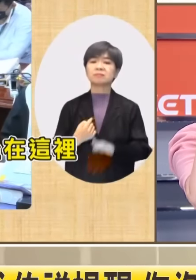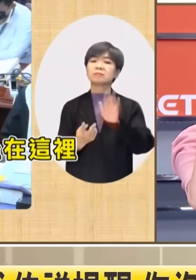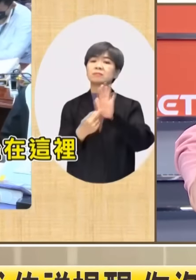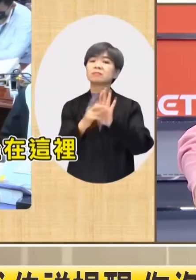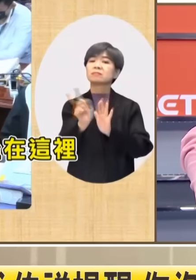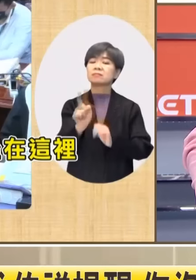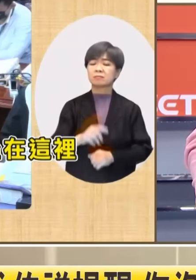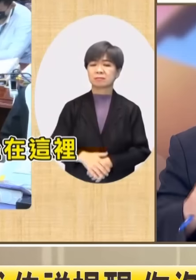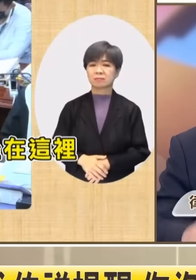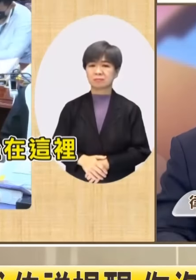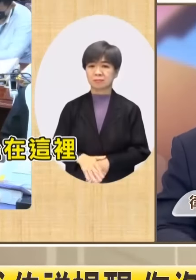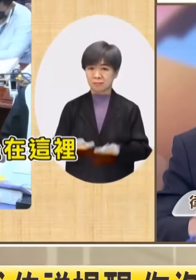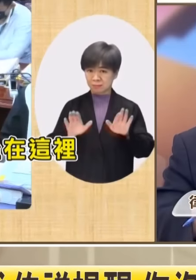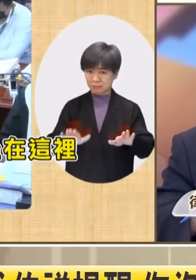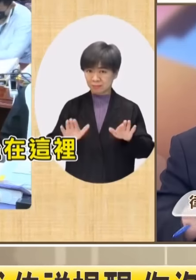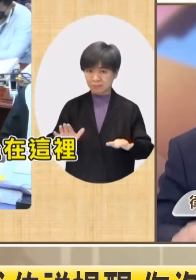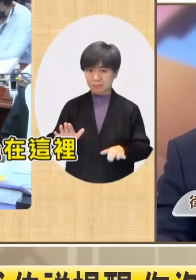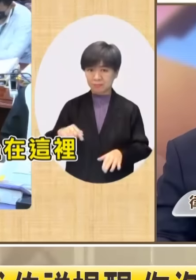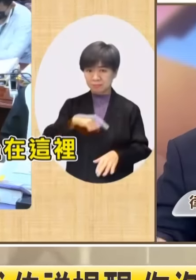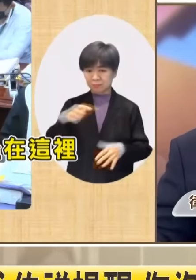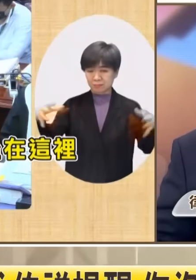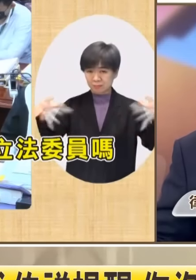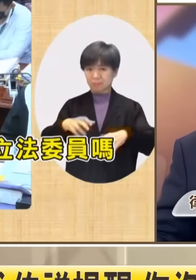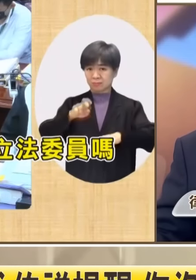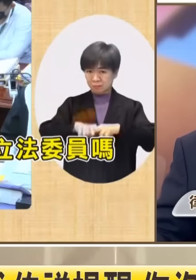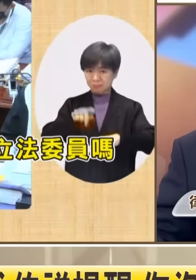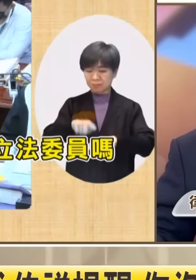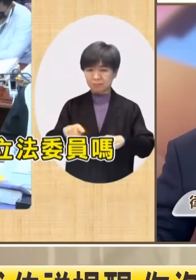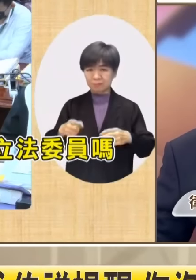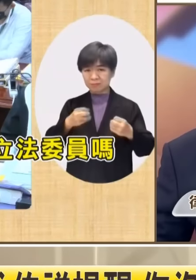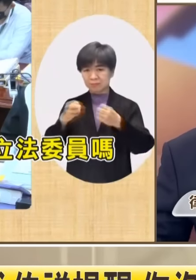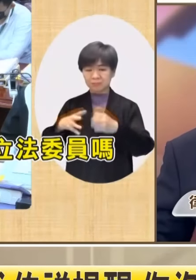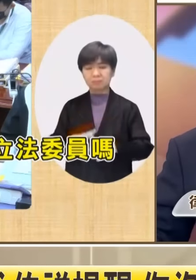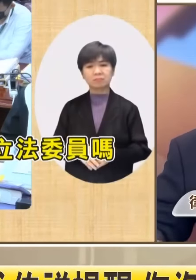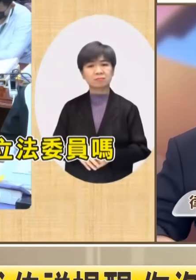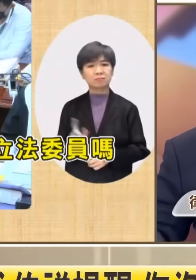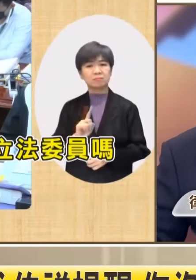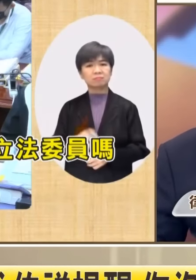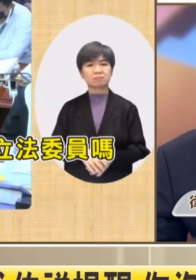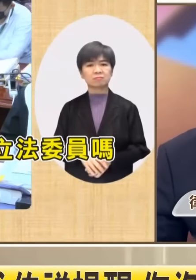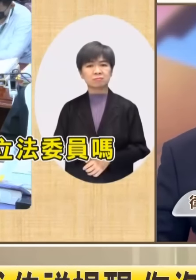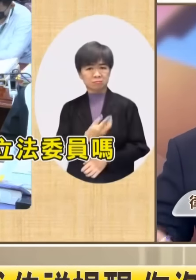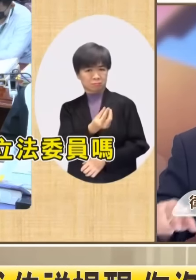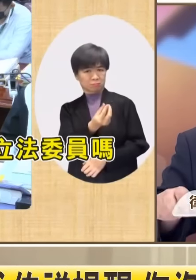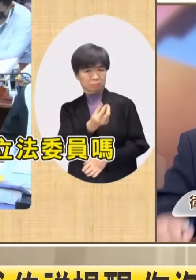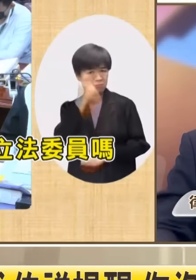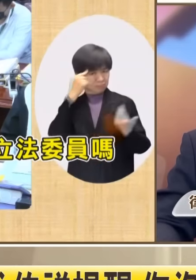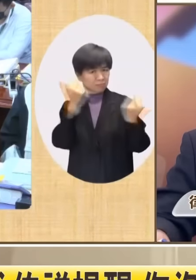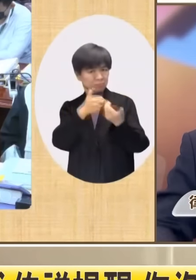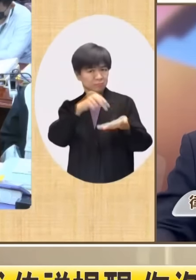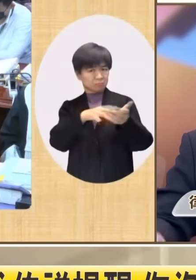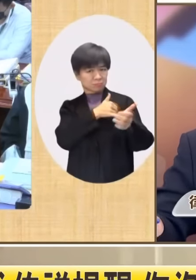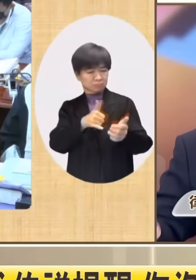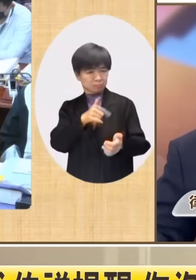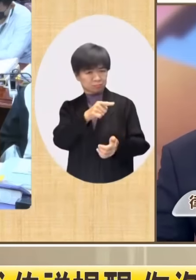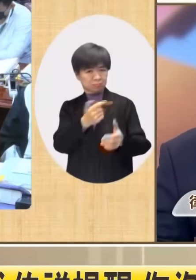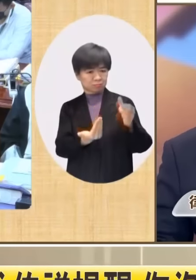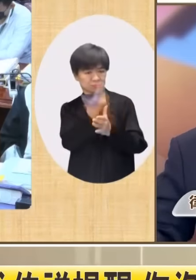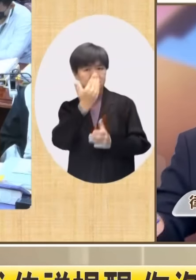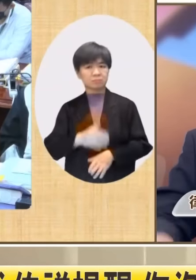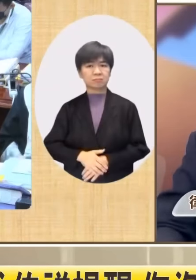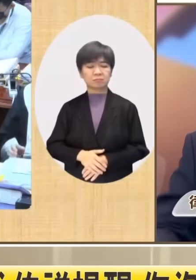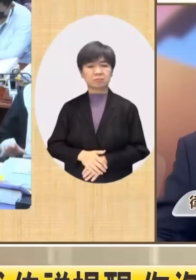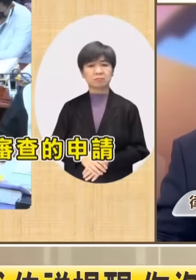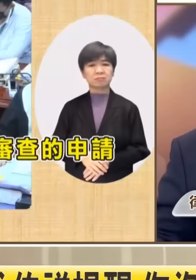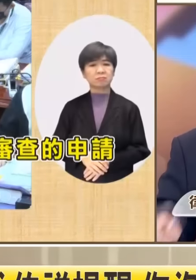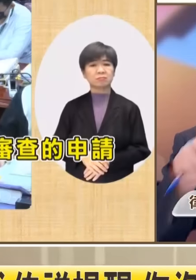是用举手的方式吗？ 对，它这是用举手。其实应该说，举手跟插卡都是同一个都是合法的方式。但是举手它必须要能够辨别